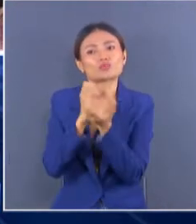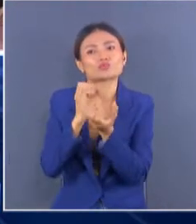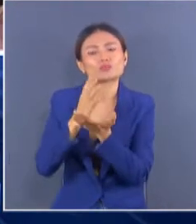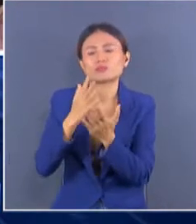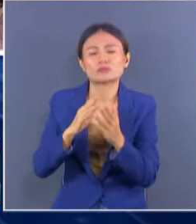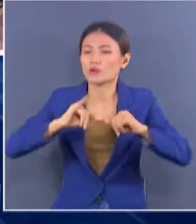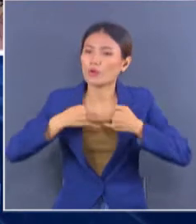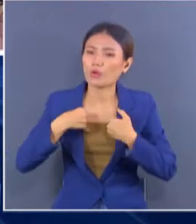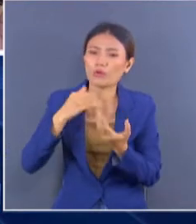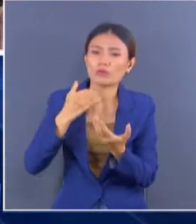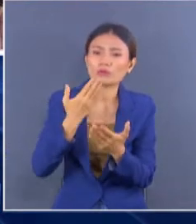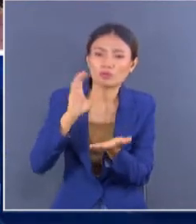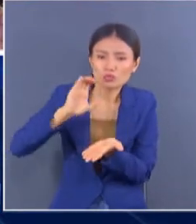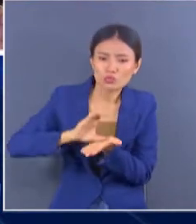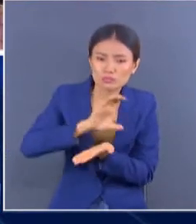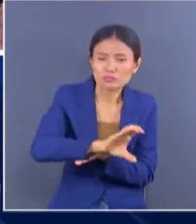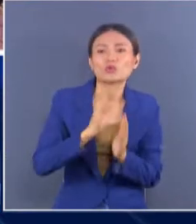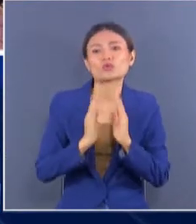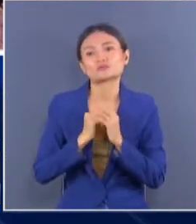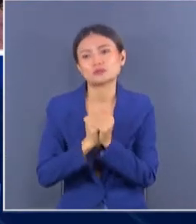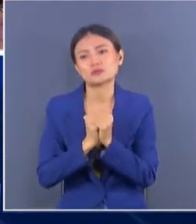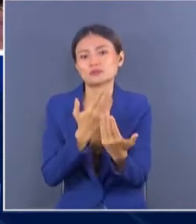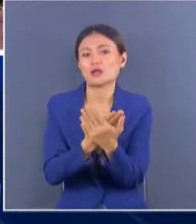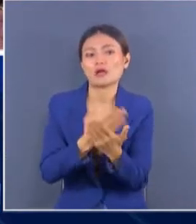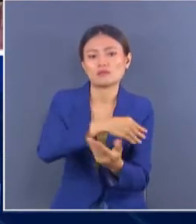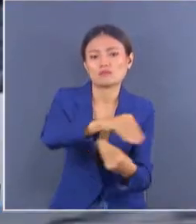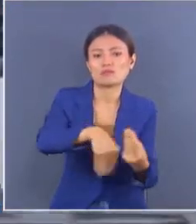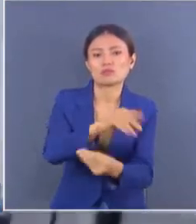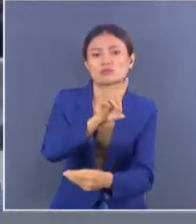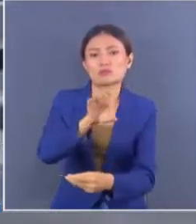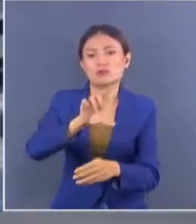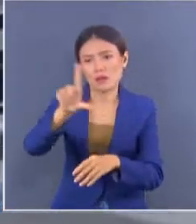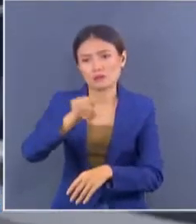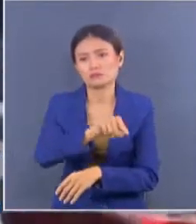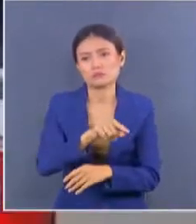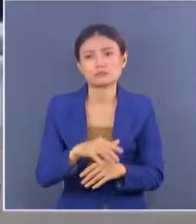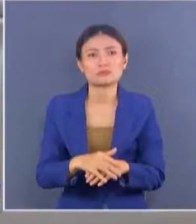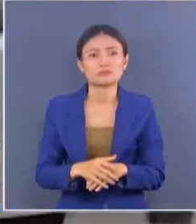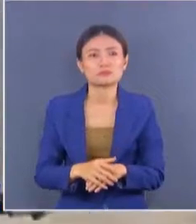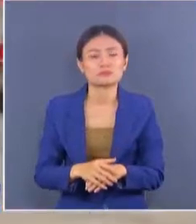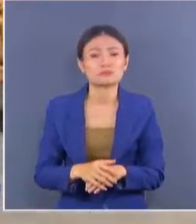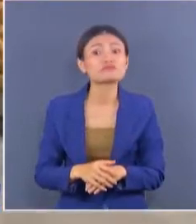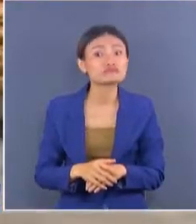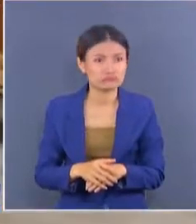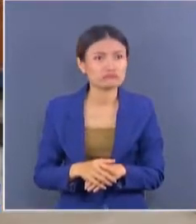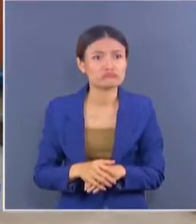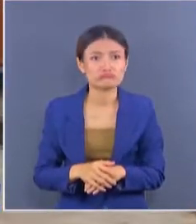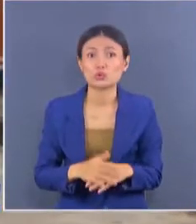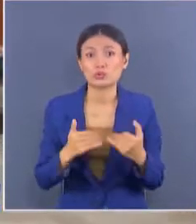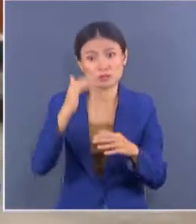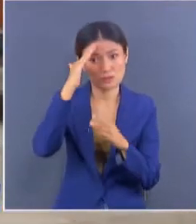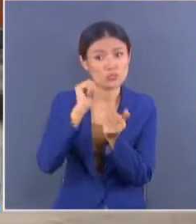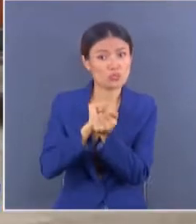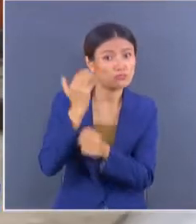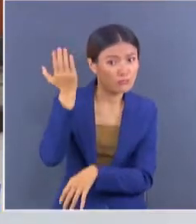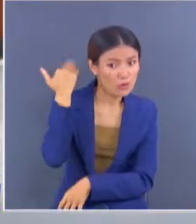ป็นหลัก100ล้านบาทนอกจากนี้ครับกลุ่มเซียนพนันกลุ่มนี้ยังได้กล่าวถึงกรณีที่อดีตนายตำรวจน